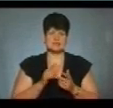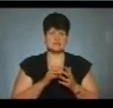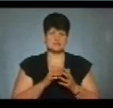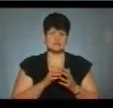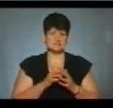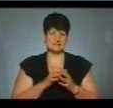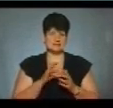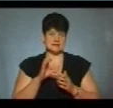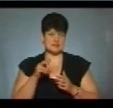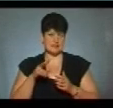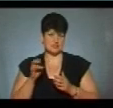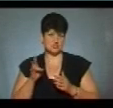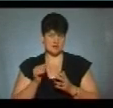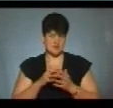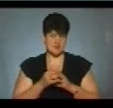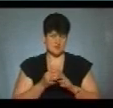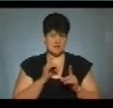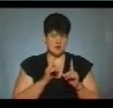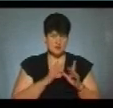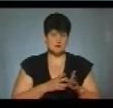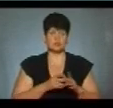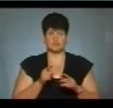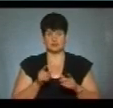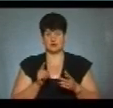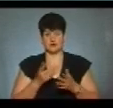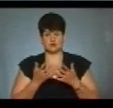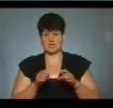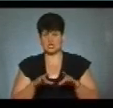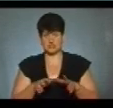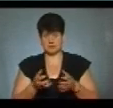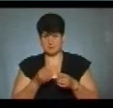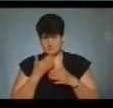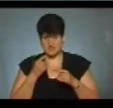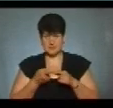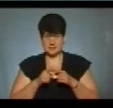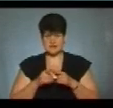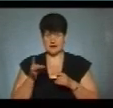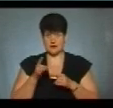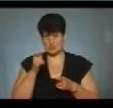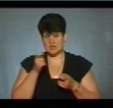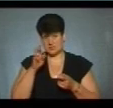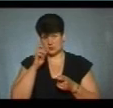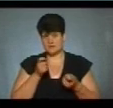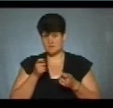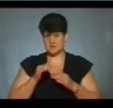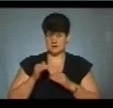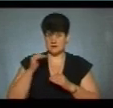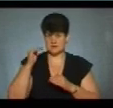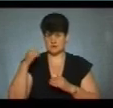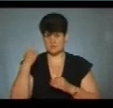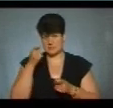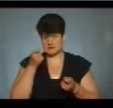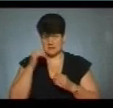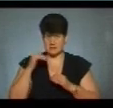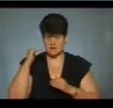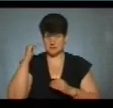І, відповідно, якщо не приймаються ніякі рішення, то вони повинні звертатися в орган вище. Це є районна адміністрація, обласна адміністрація.